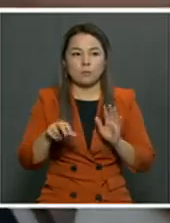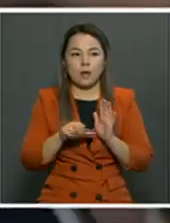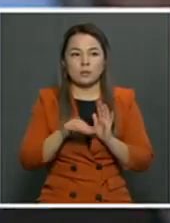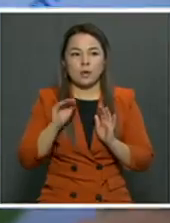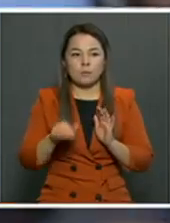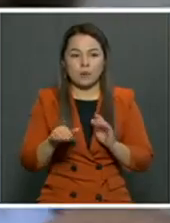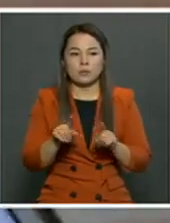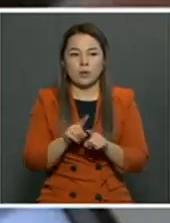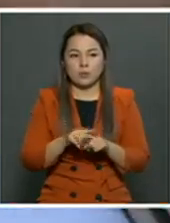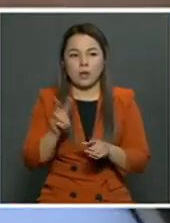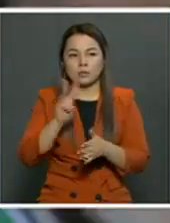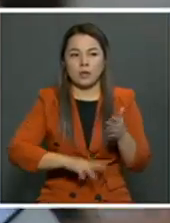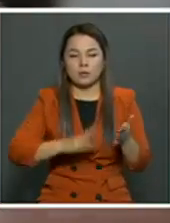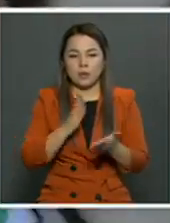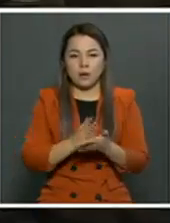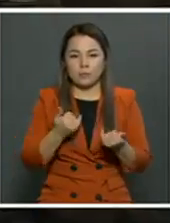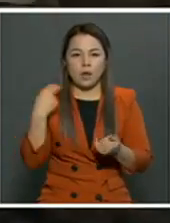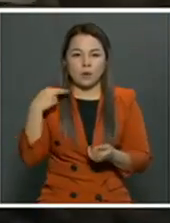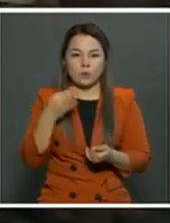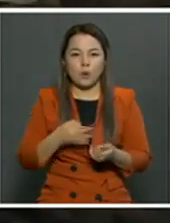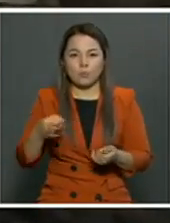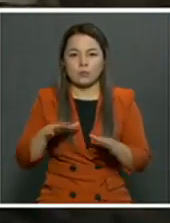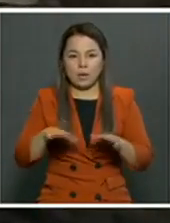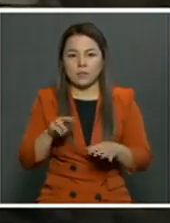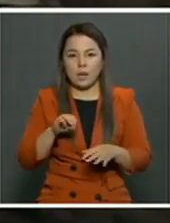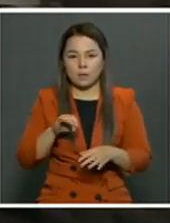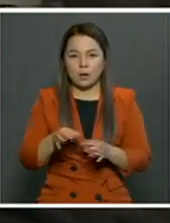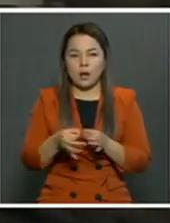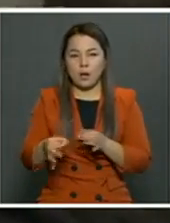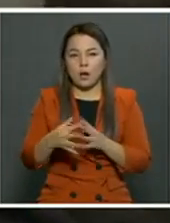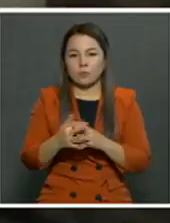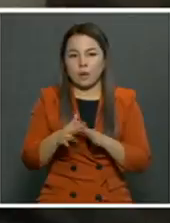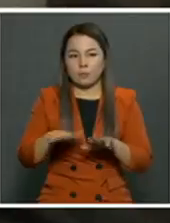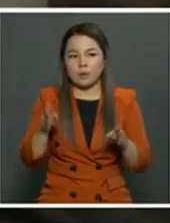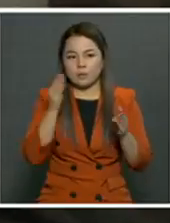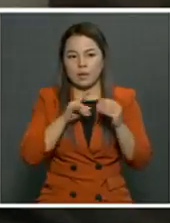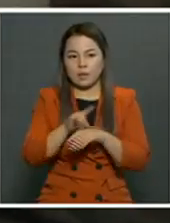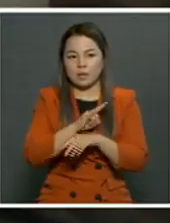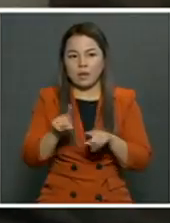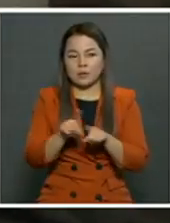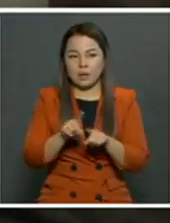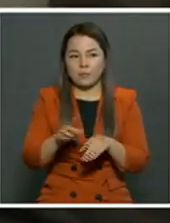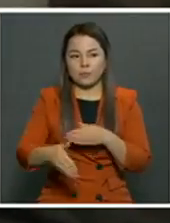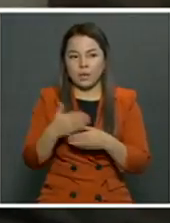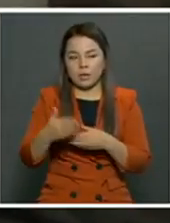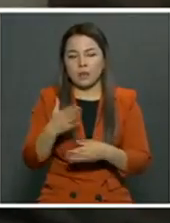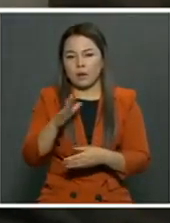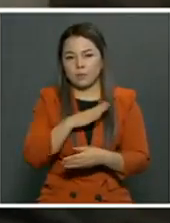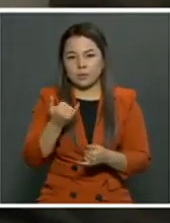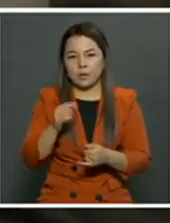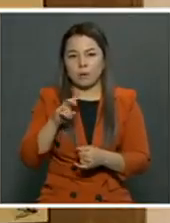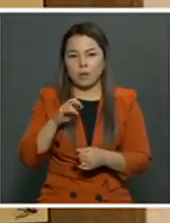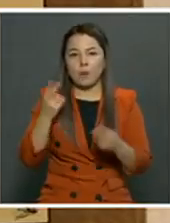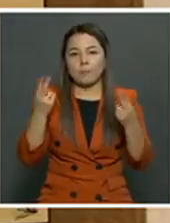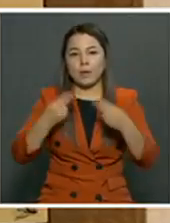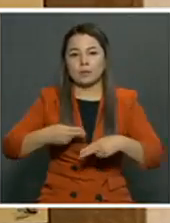көлемінде айыппұл салынды. Сонымен қатар Ақтөбе облысындағы Темір ауданының азаматы жалған ақпарат таратқаны үшін жауапқа тартылған. Ол блок